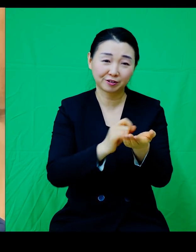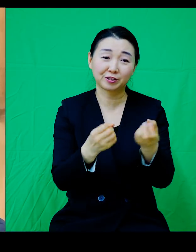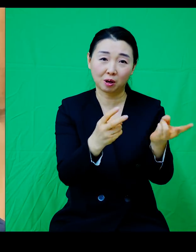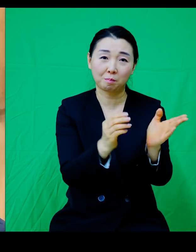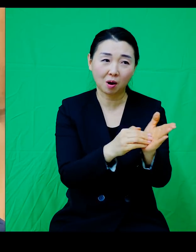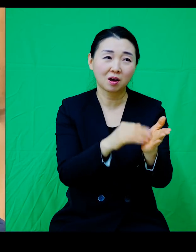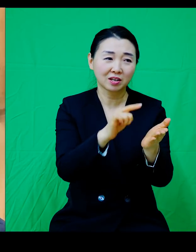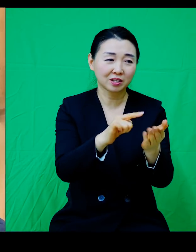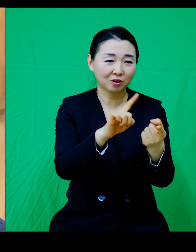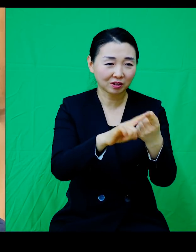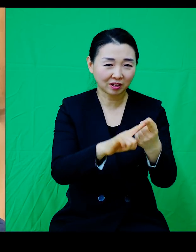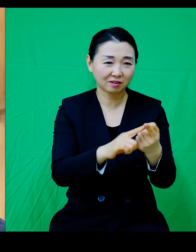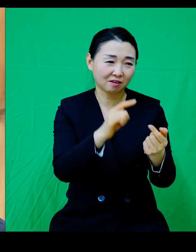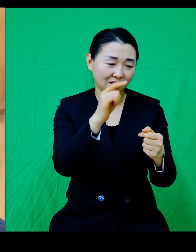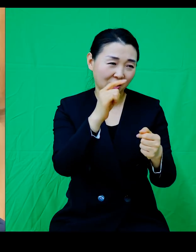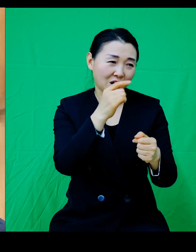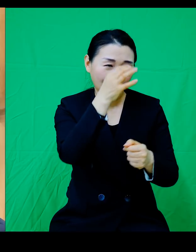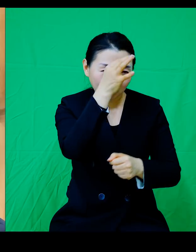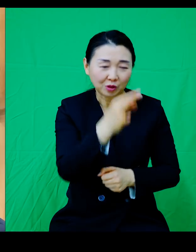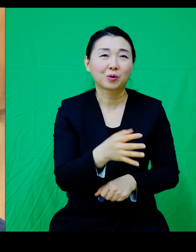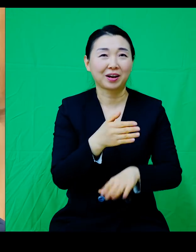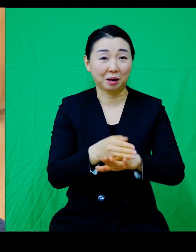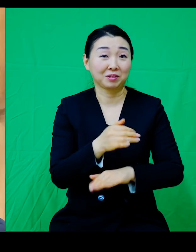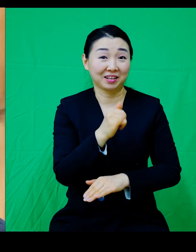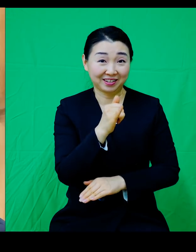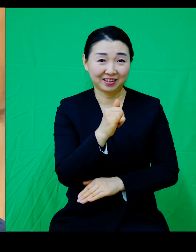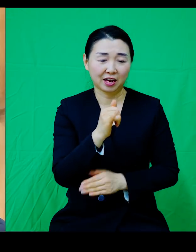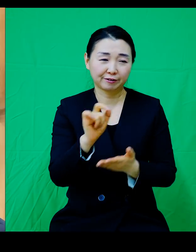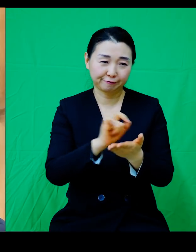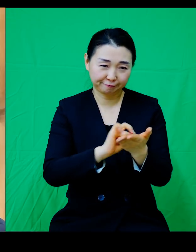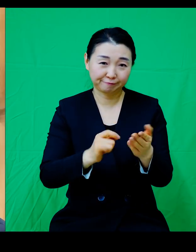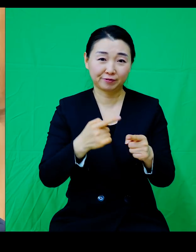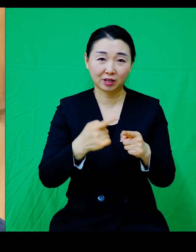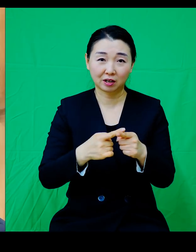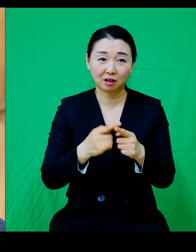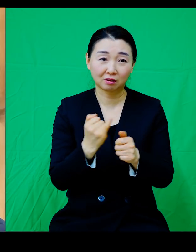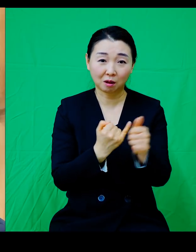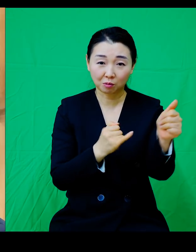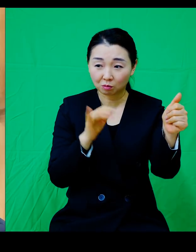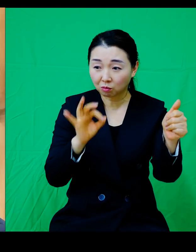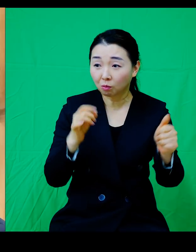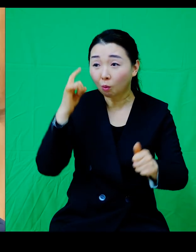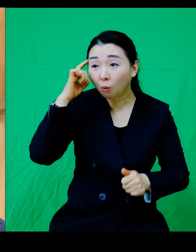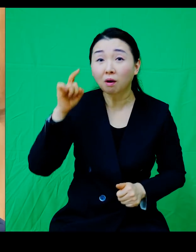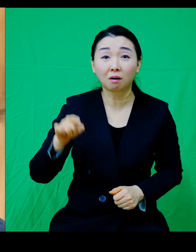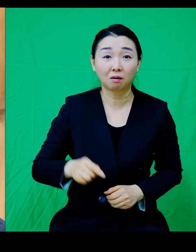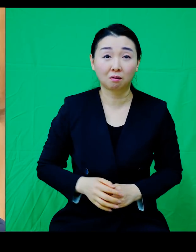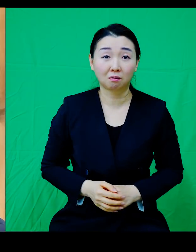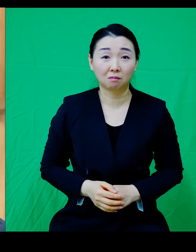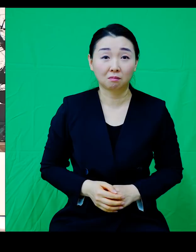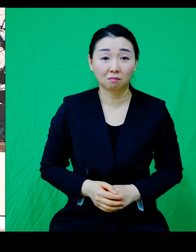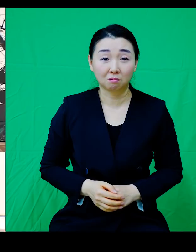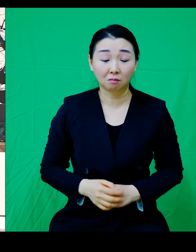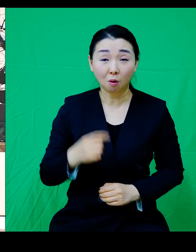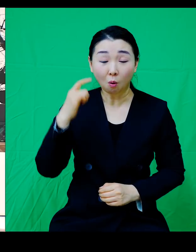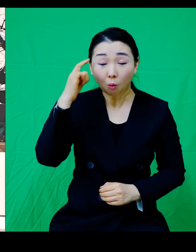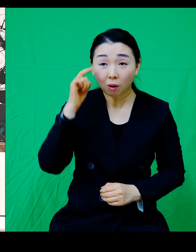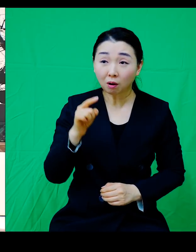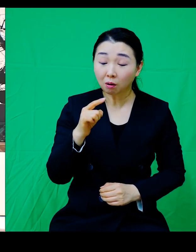이런 부분 너무 죄송하고 너무 감사하고 이런 이제 글들을 쓰면서 남편이 그걸 보더니 왜